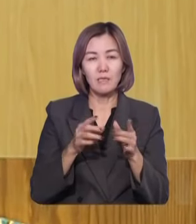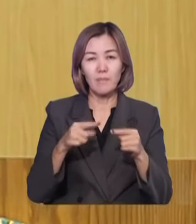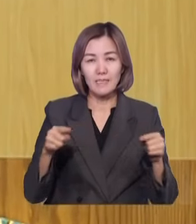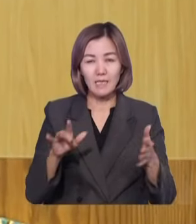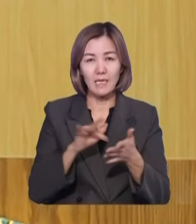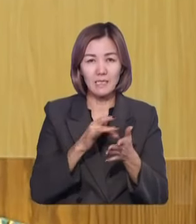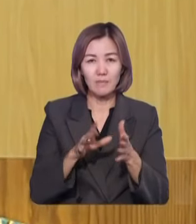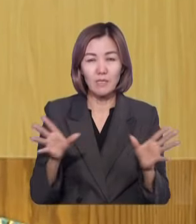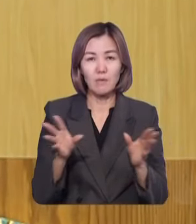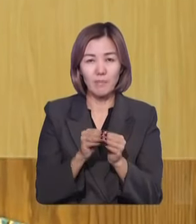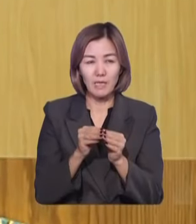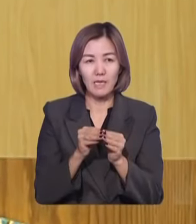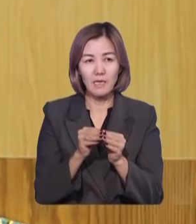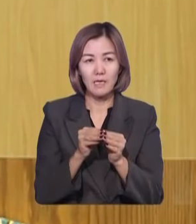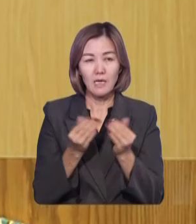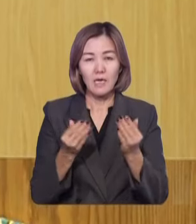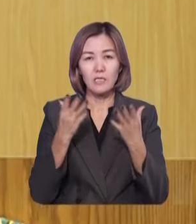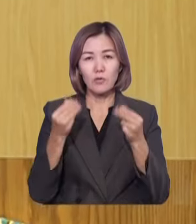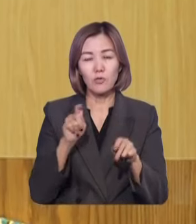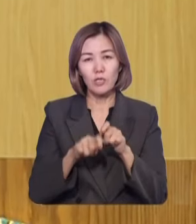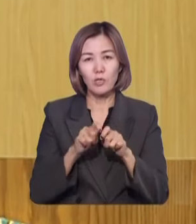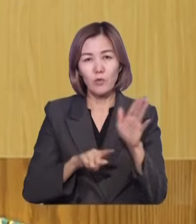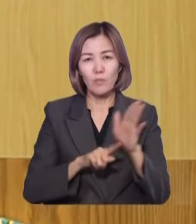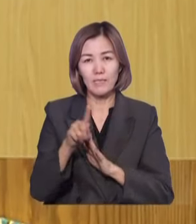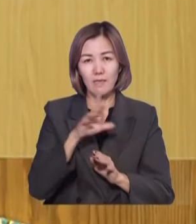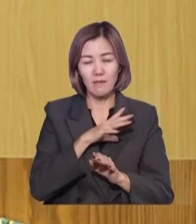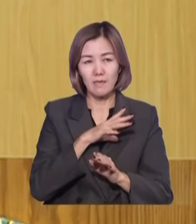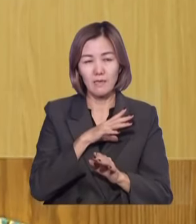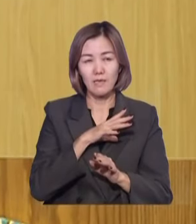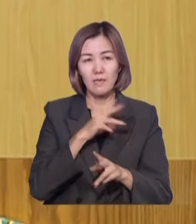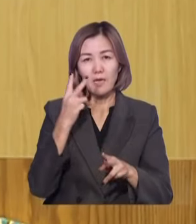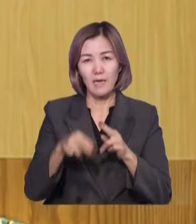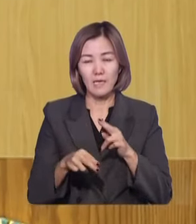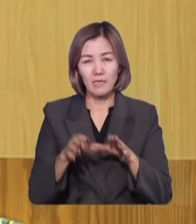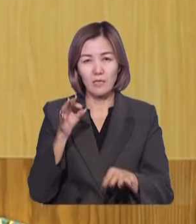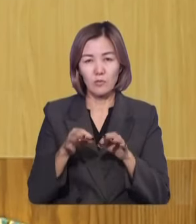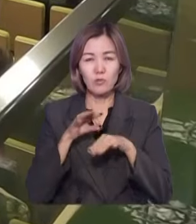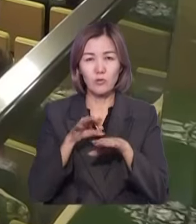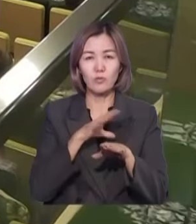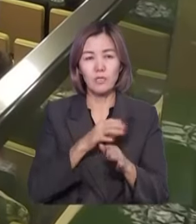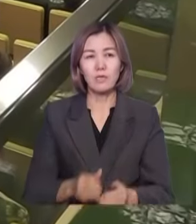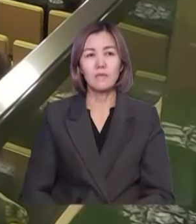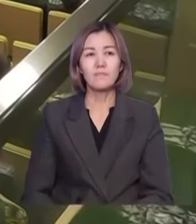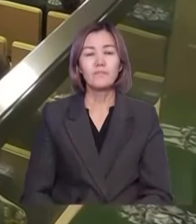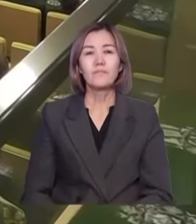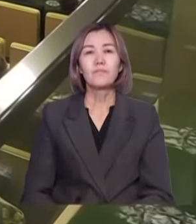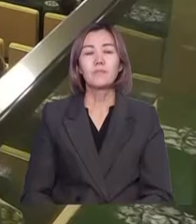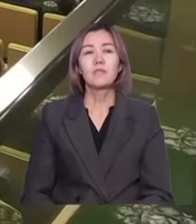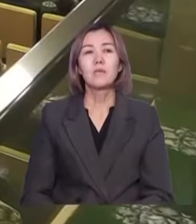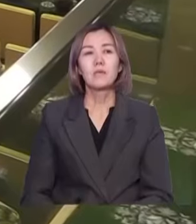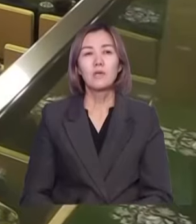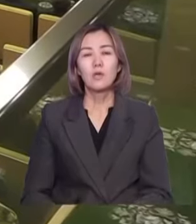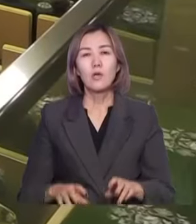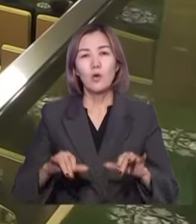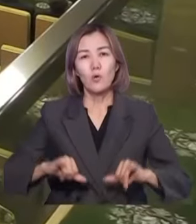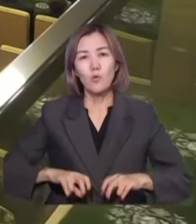қатысты қазіргі уақытта тергеп-тексеру жұмыстары аяқталып, сот процесі жүріп жатыр. Қаржылық құқық бұзушылықтар жалпы